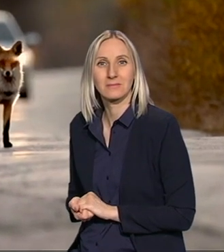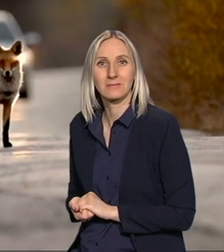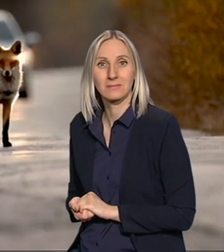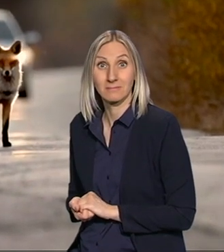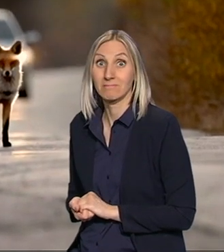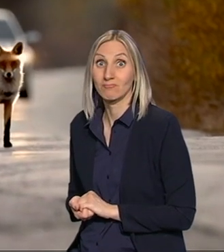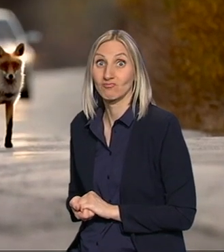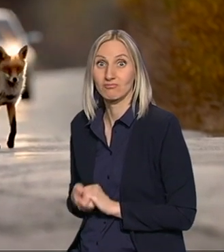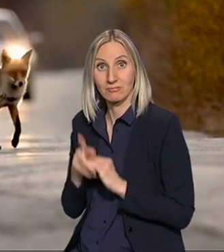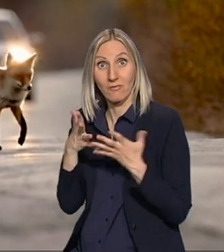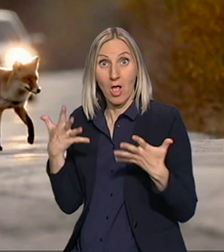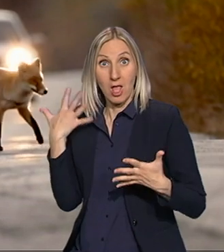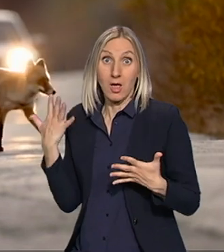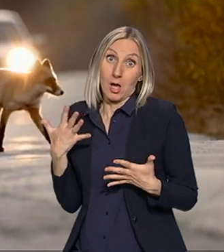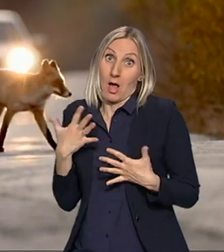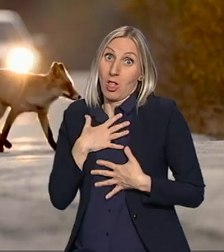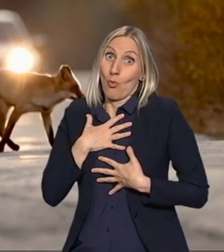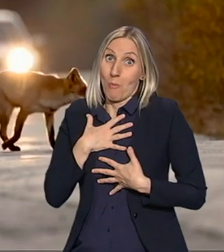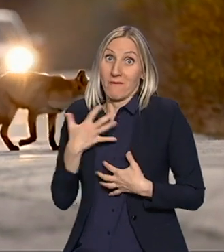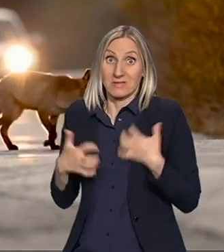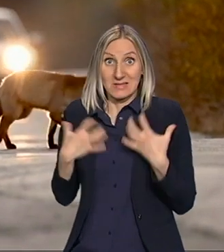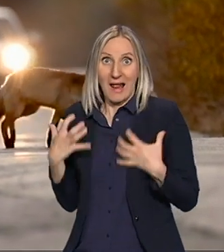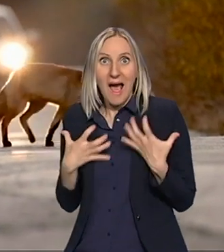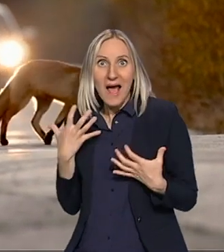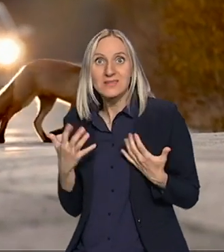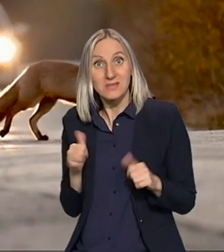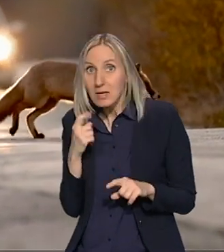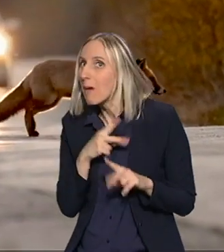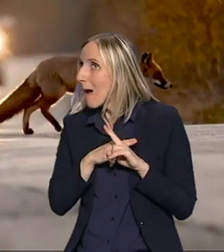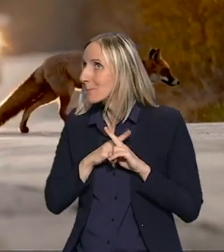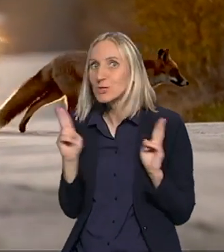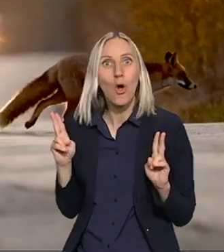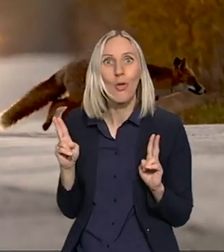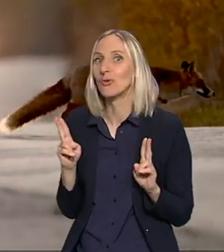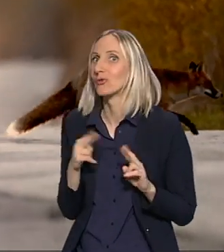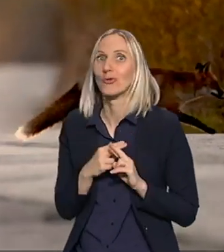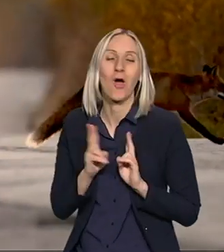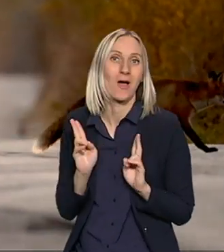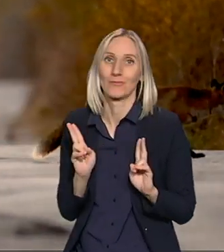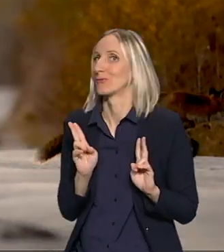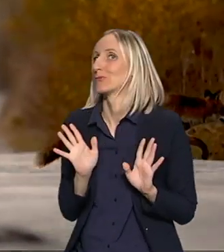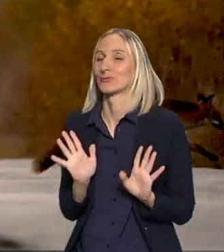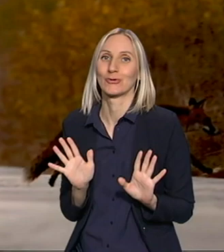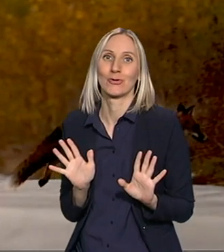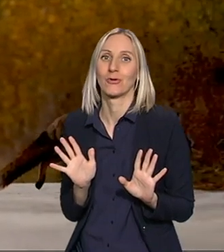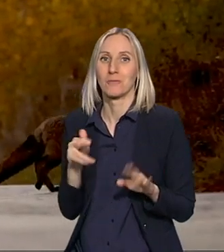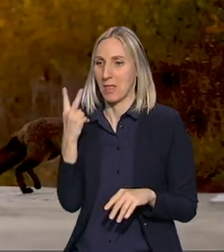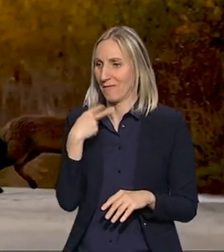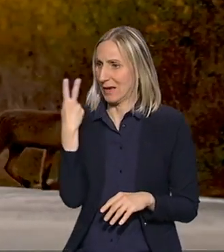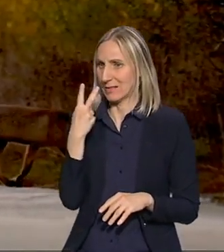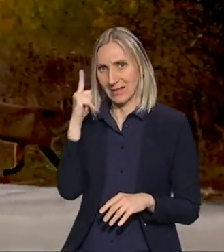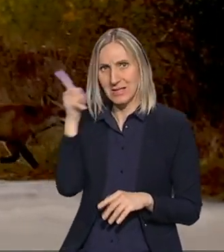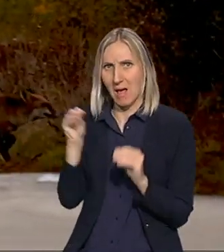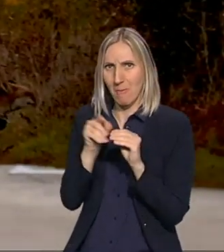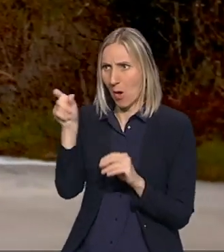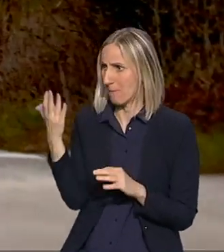To je velika strast, velika ljubav. Apsolutno, apsolutno. Baš neki pre ima neki 2 nedelje, zna